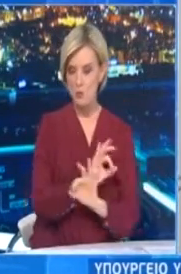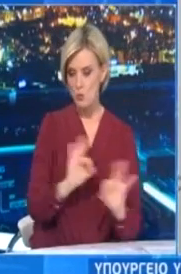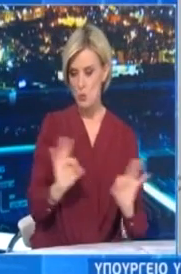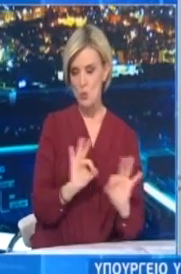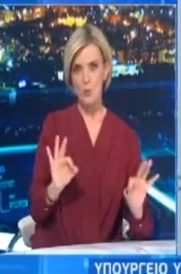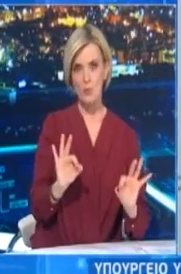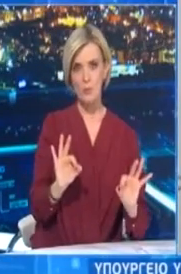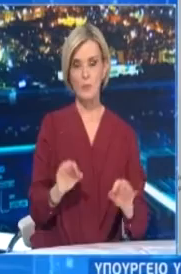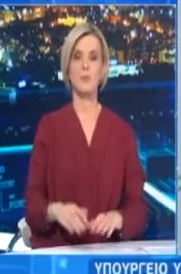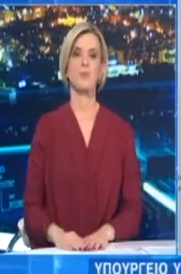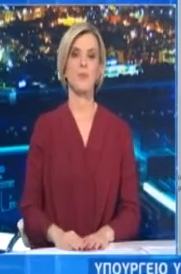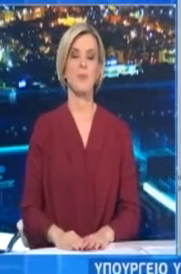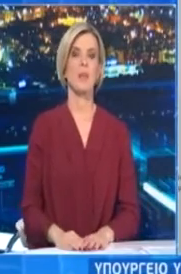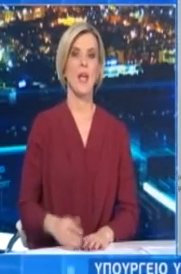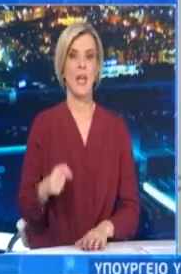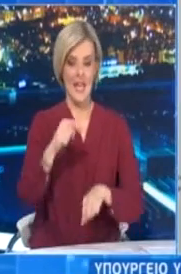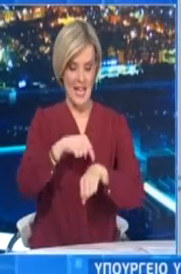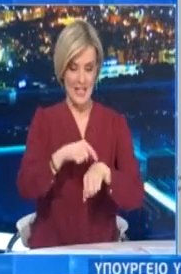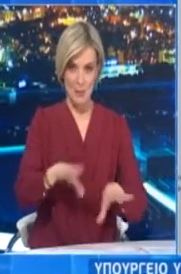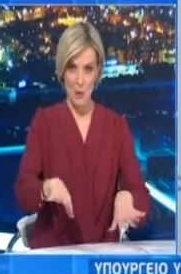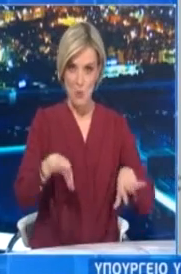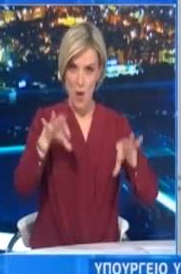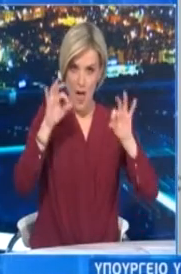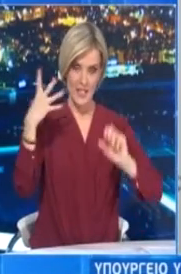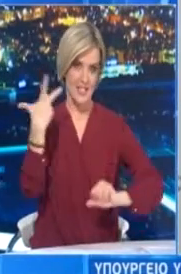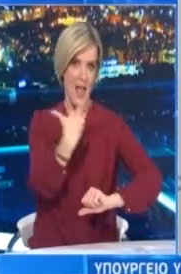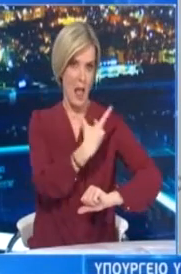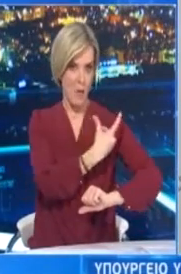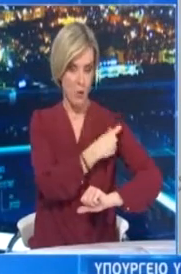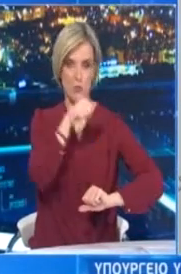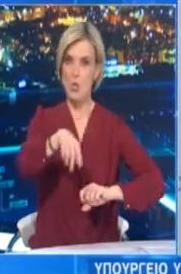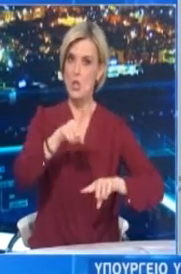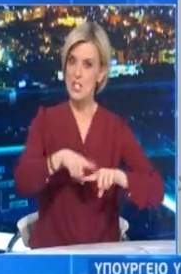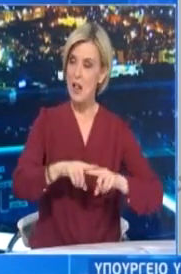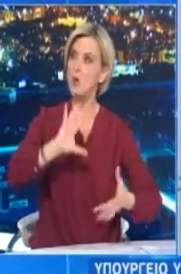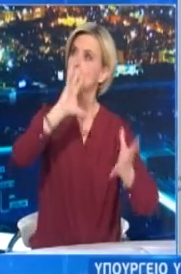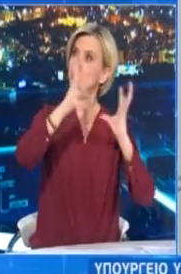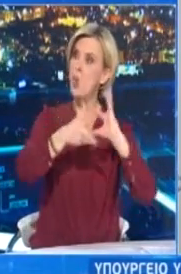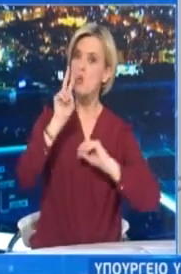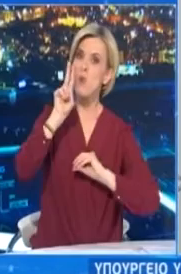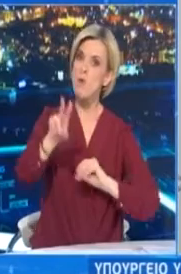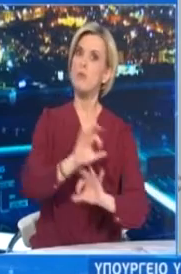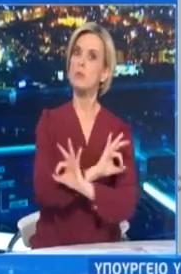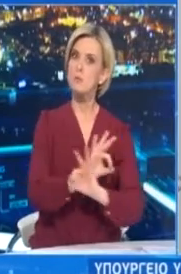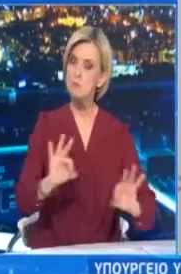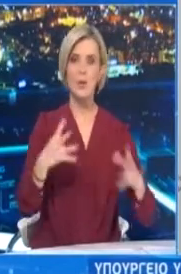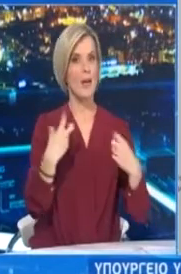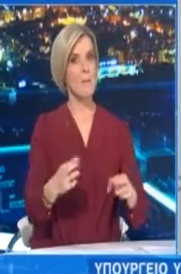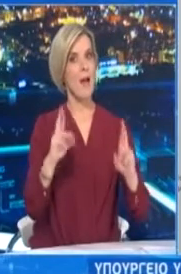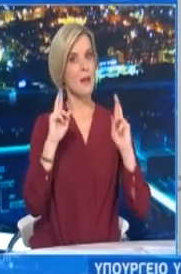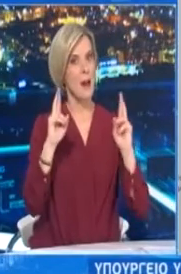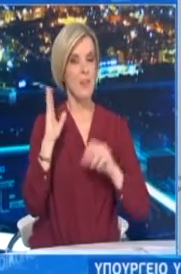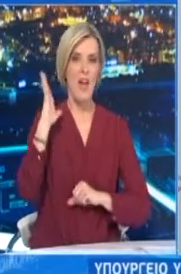από την πορεία του εμβολιασμού μέχρι σήμερα στη χώρα μας, αλλά και παγκόσμια, είναι ιδιαίτερα θετική και μας κάνει να αισιοδοξούμε. Κάθε μέρα που